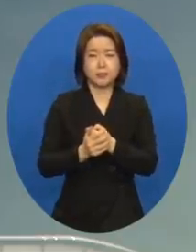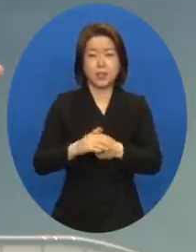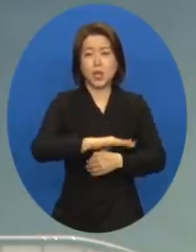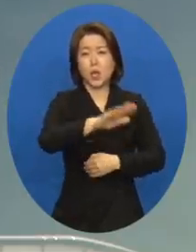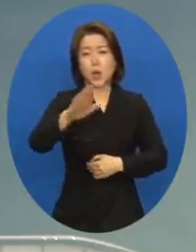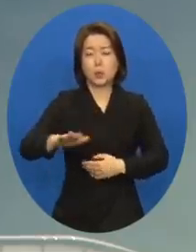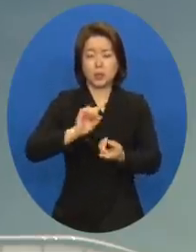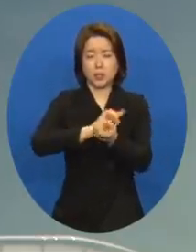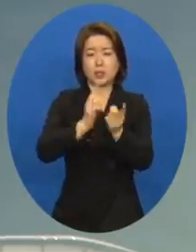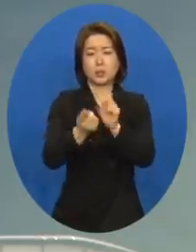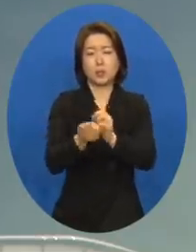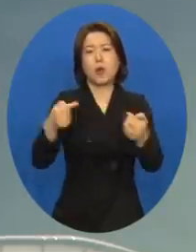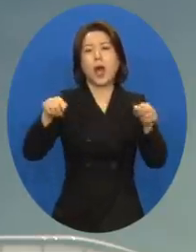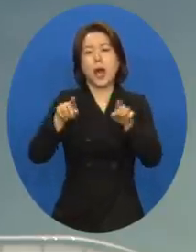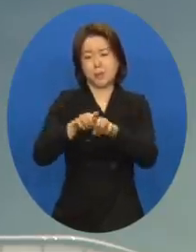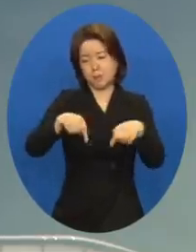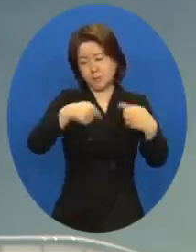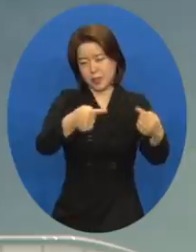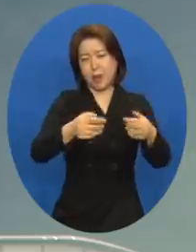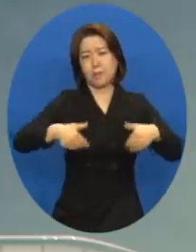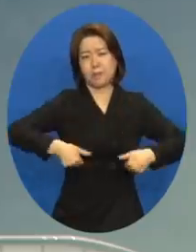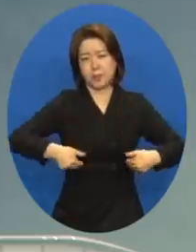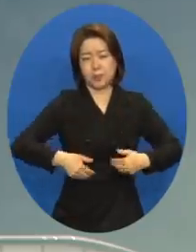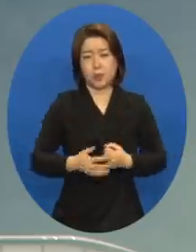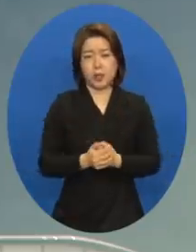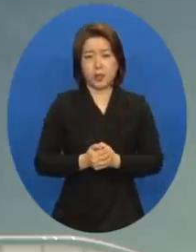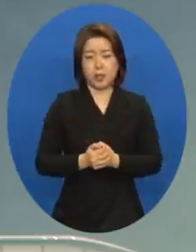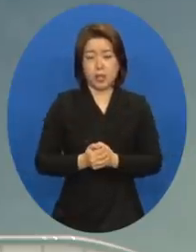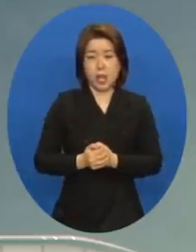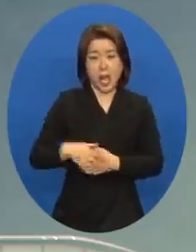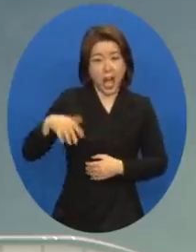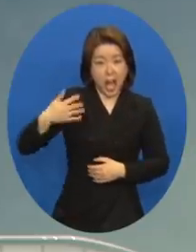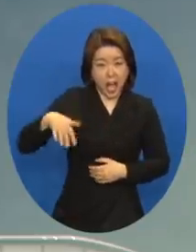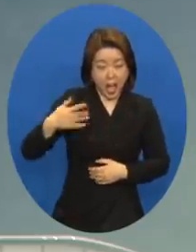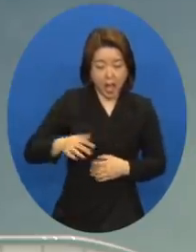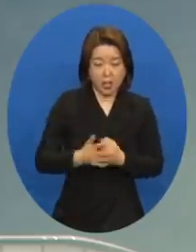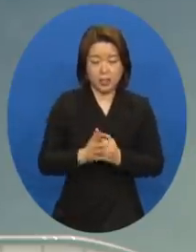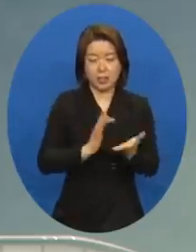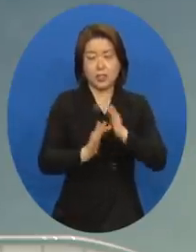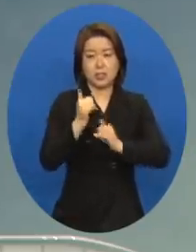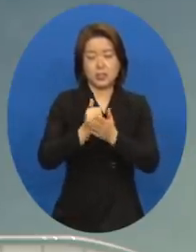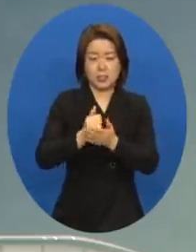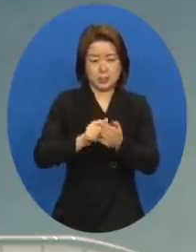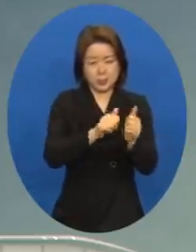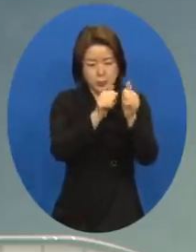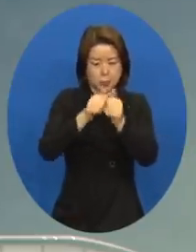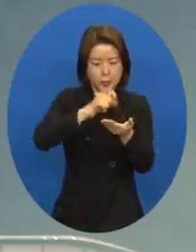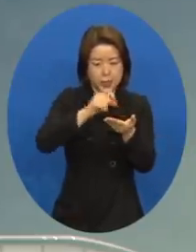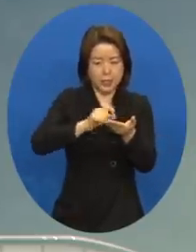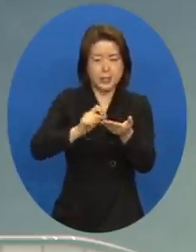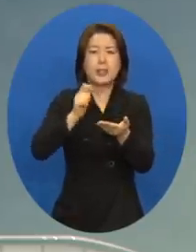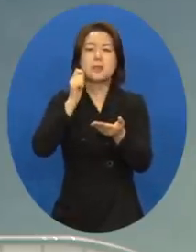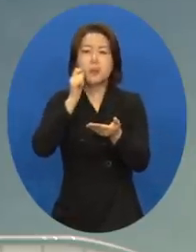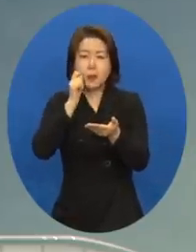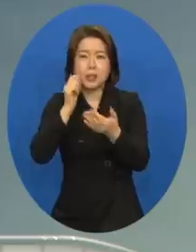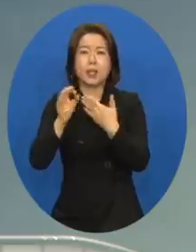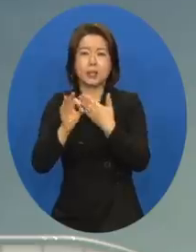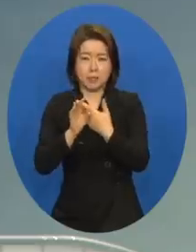우리가 서로 함께 해야 합니다. 아직까지 예수 동행 일기를 쓰지 못하시는 분이